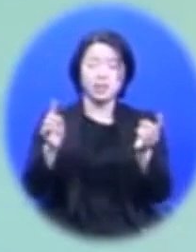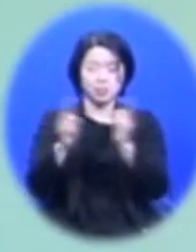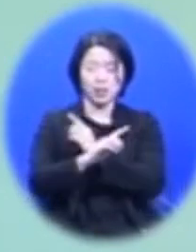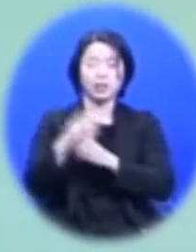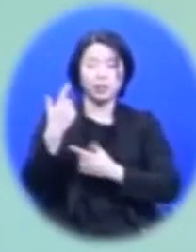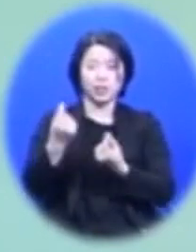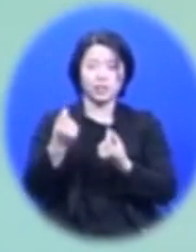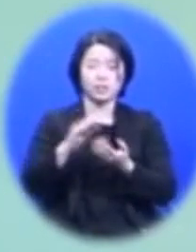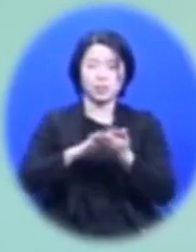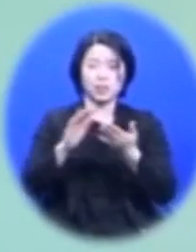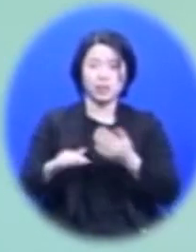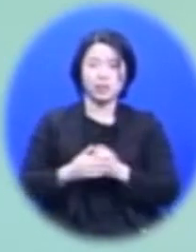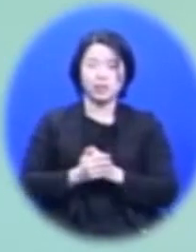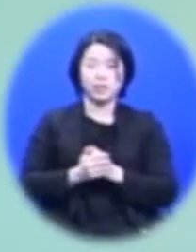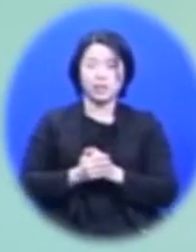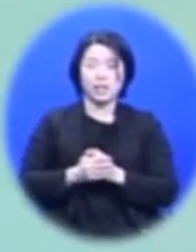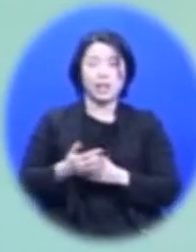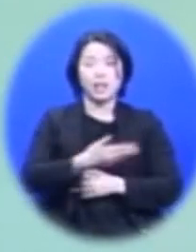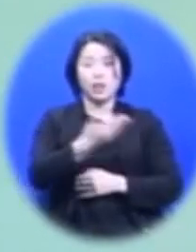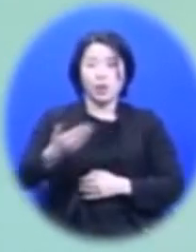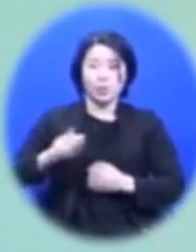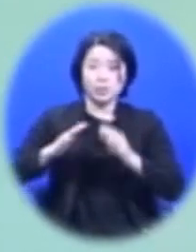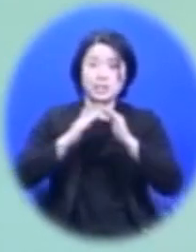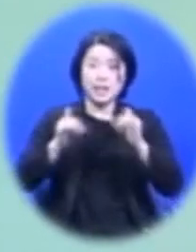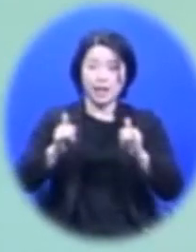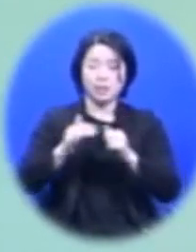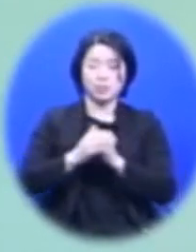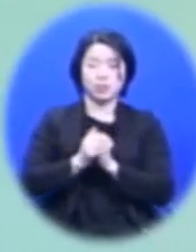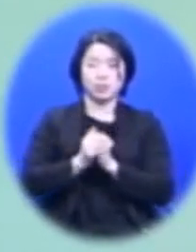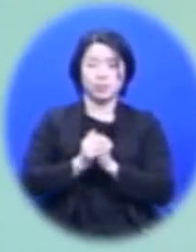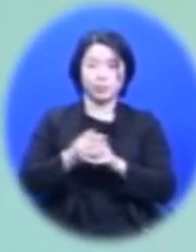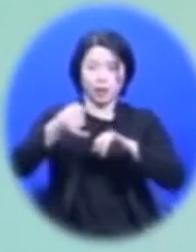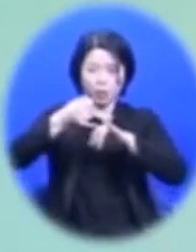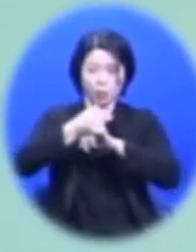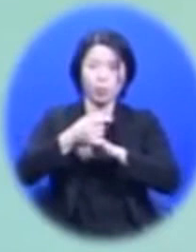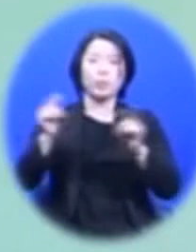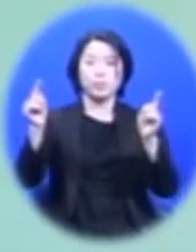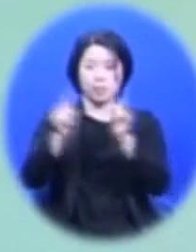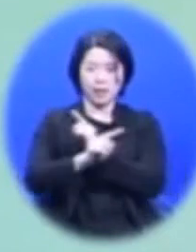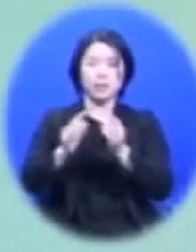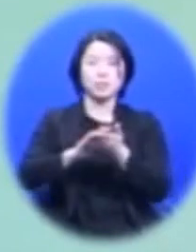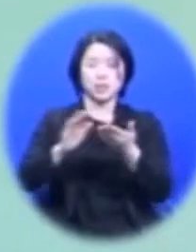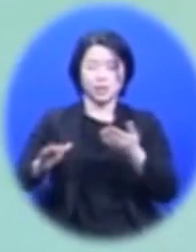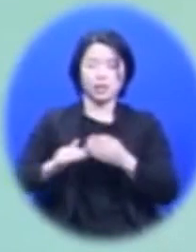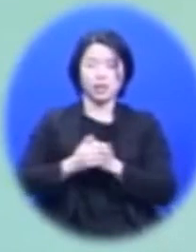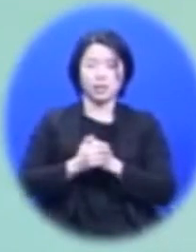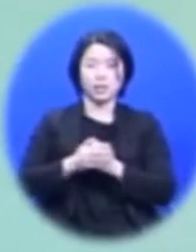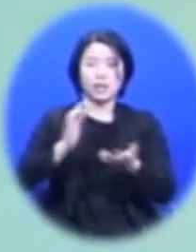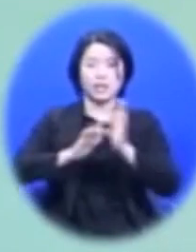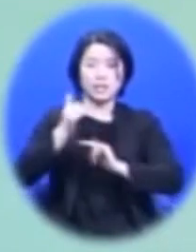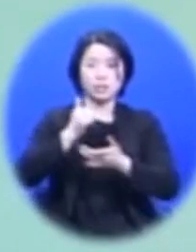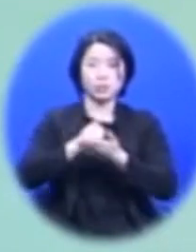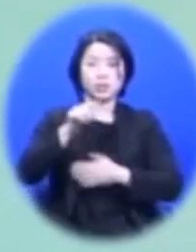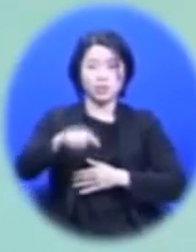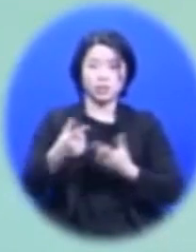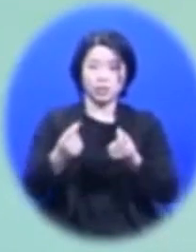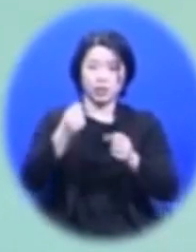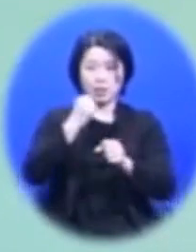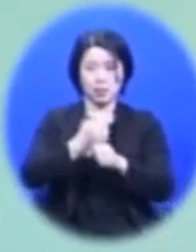여러분, 사람은 반드시 바뀝니다. 예수님께서 그렇게